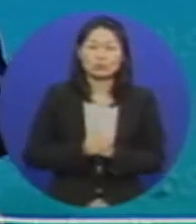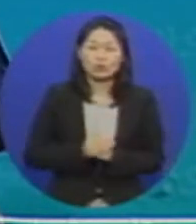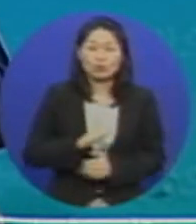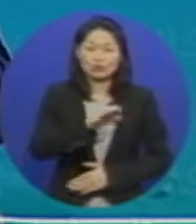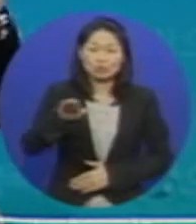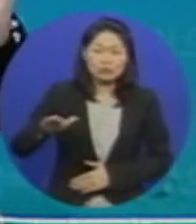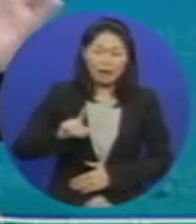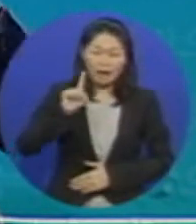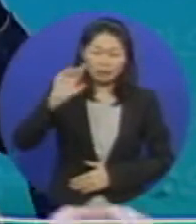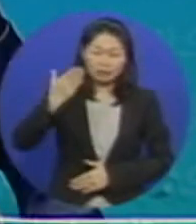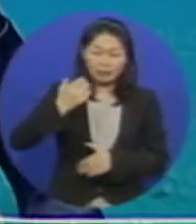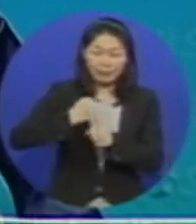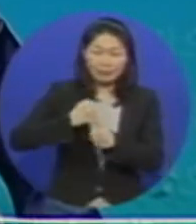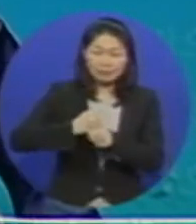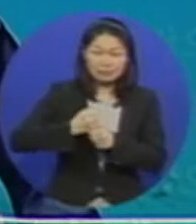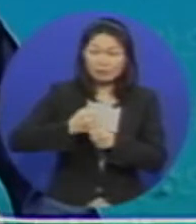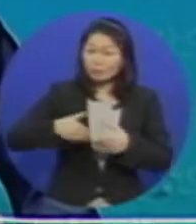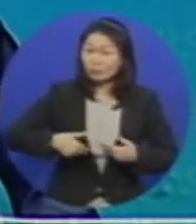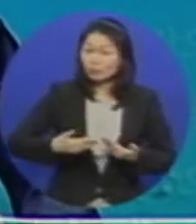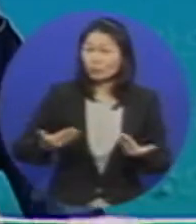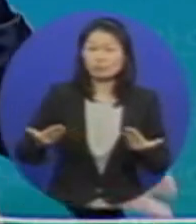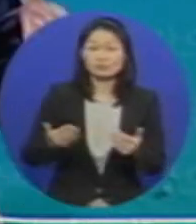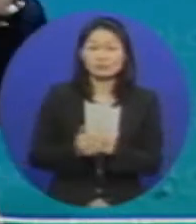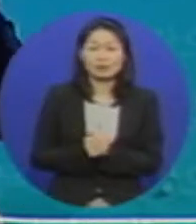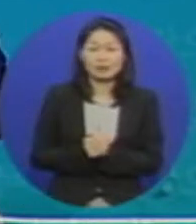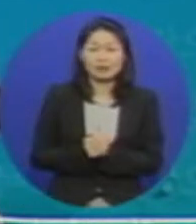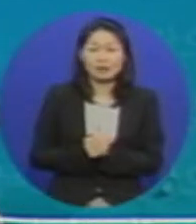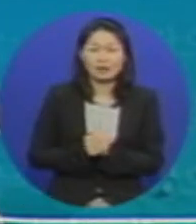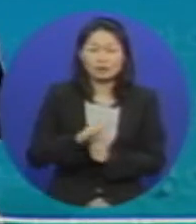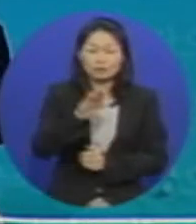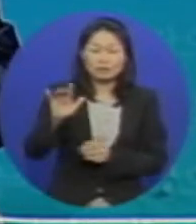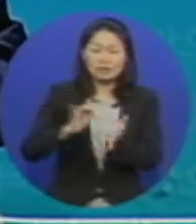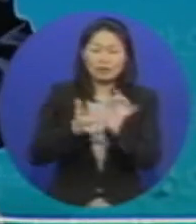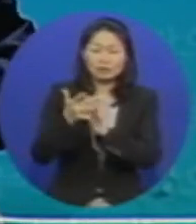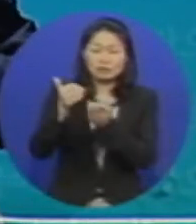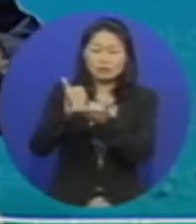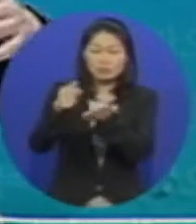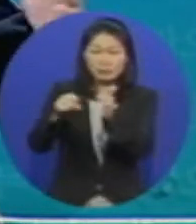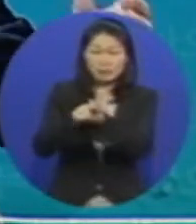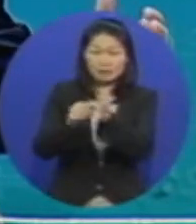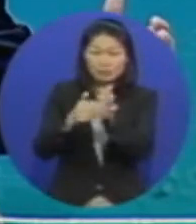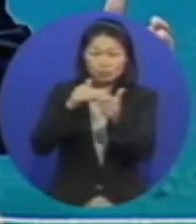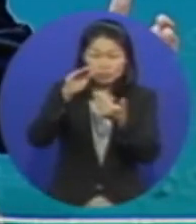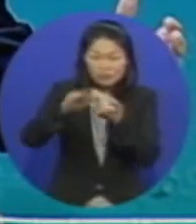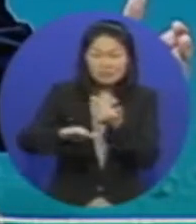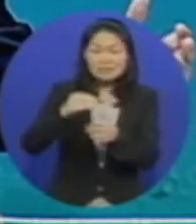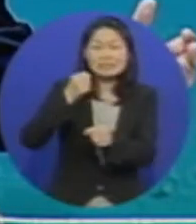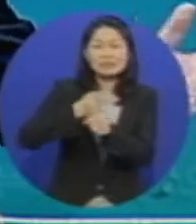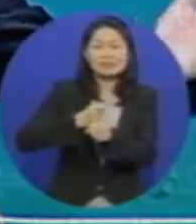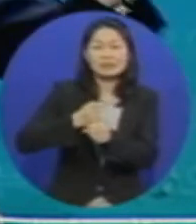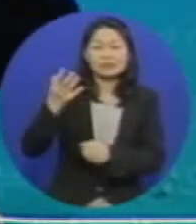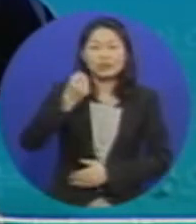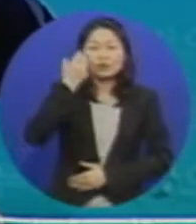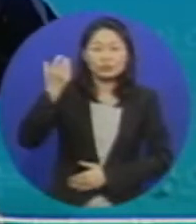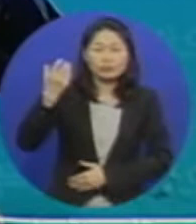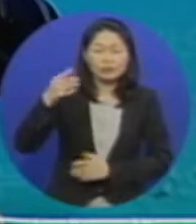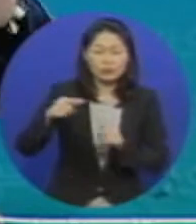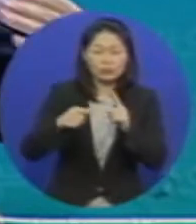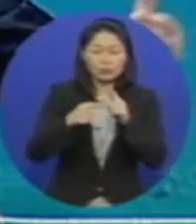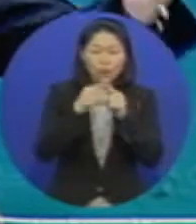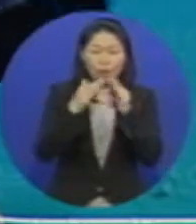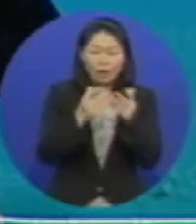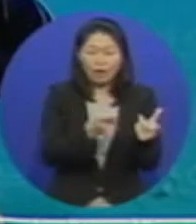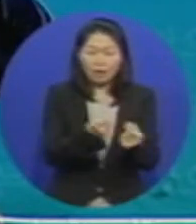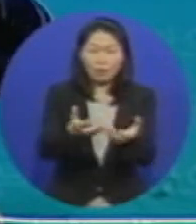우리가 하나 되게 만들 것도 없어요 우리 예수님을 믿고 나면 이미 성령께서 교회 공동체를